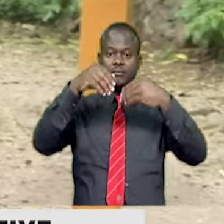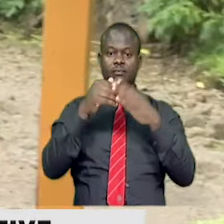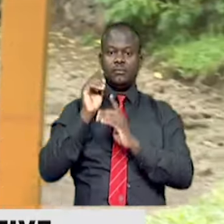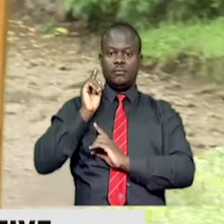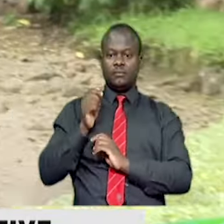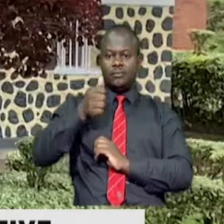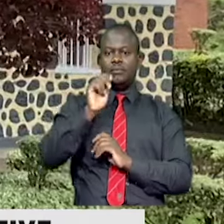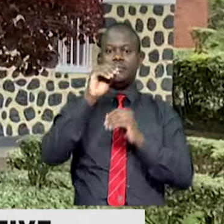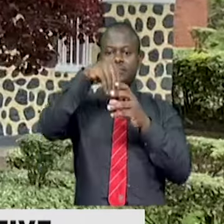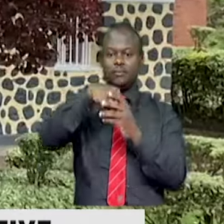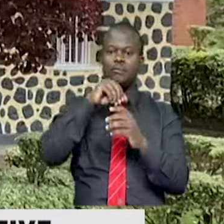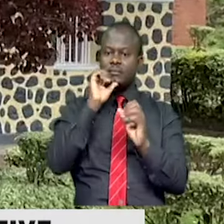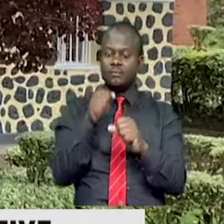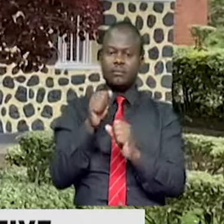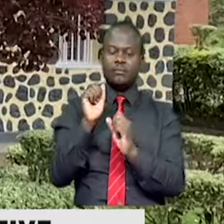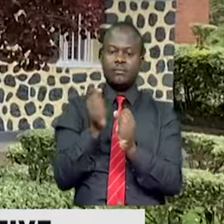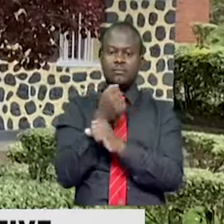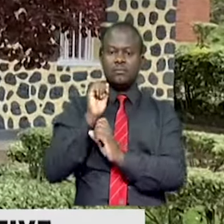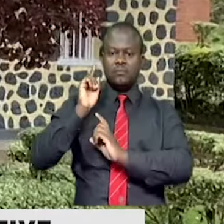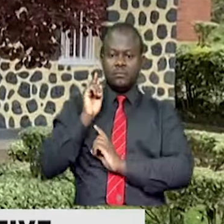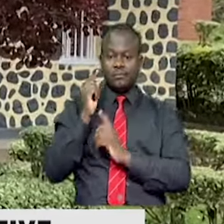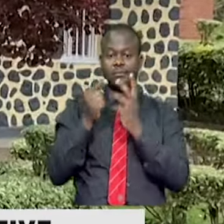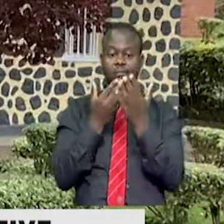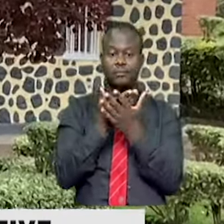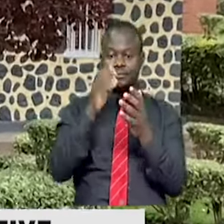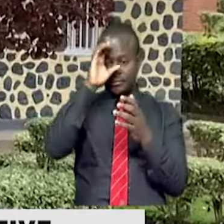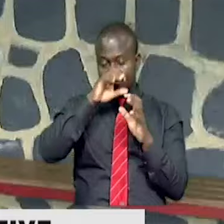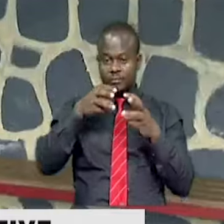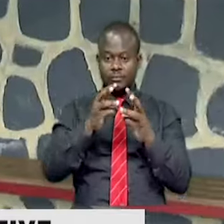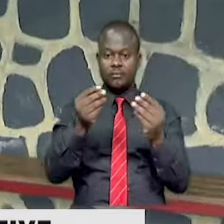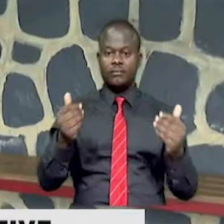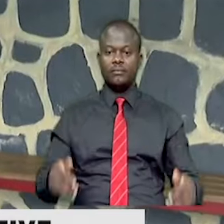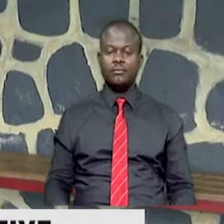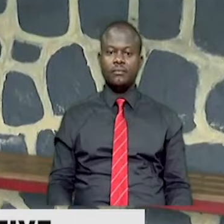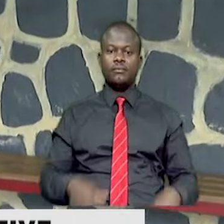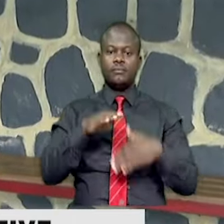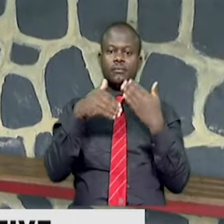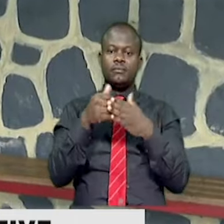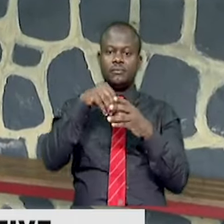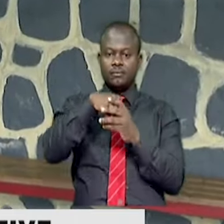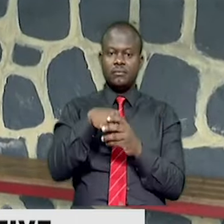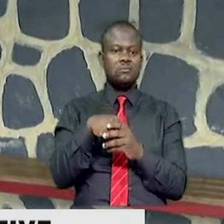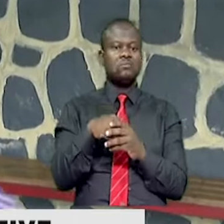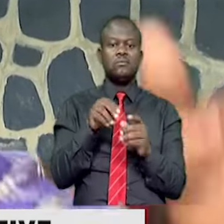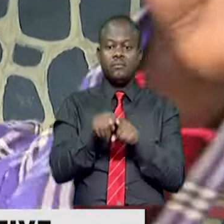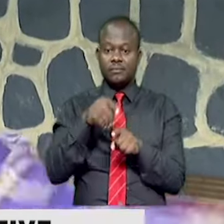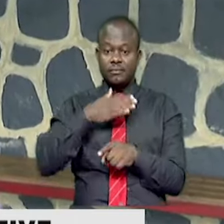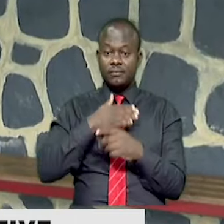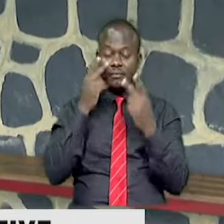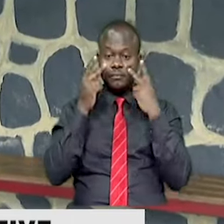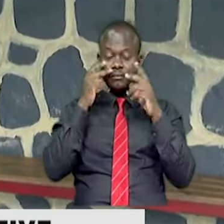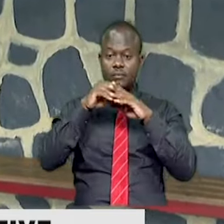wacyo n'abakigana ntushobore gucungwa ibintu basaba ko byashakirwa ibisubizo birambye byose birazamo rwose nawe uri kubyirebera hirya no